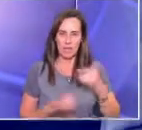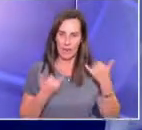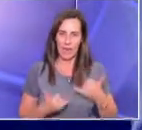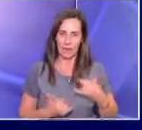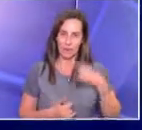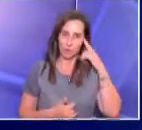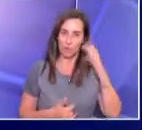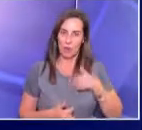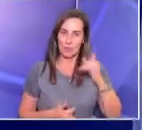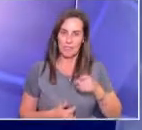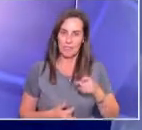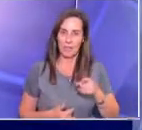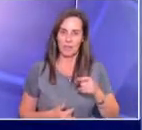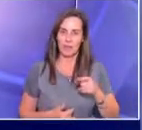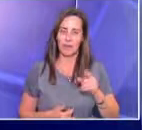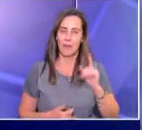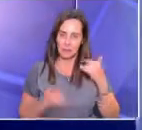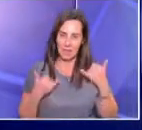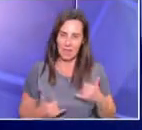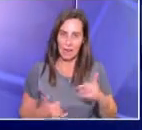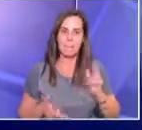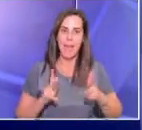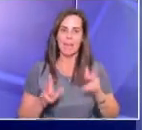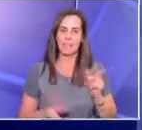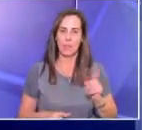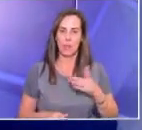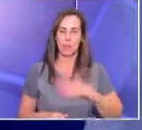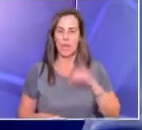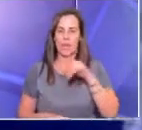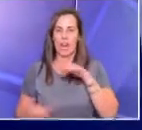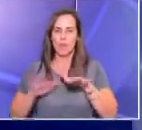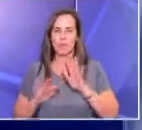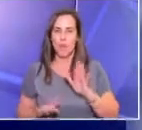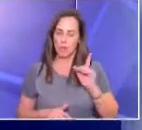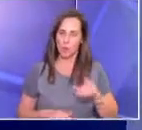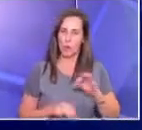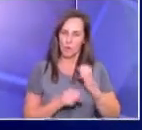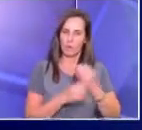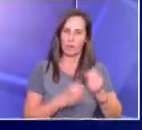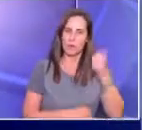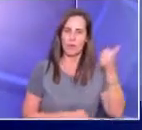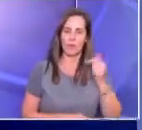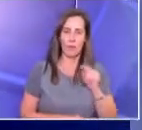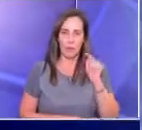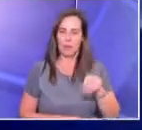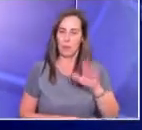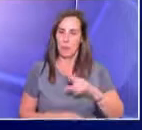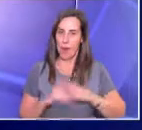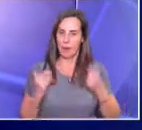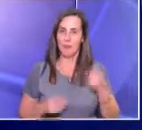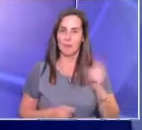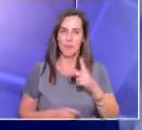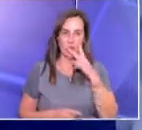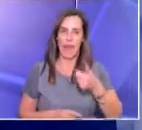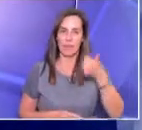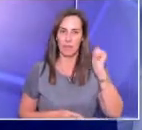כרגע, אני חושב שאנחנו צריכים לכוון לשלטון, אבל כרגע מרץ לאו דווקא מכוונת לשלטון, אז היא יכולה לפרוץ דרך. והנה, מגיעים גם אחרים. ומי